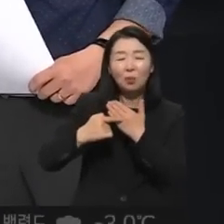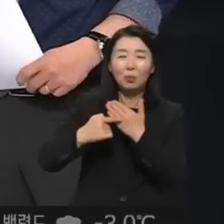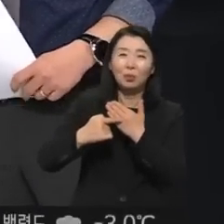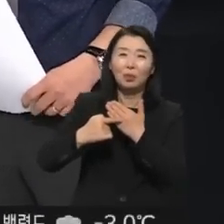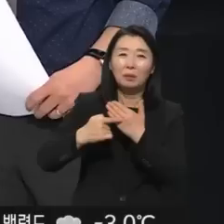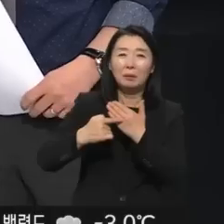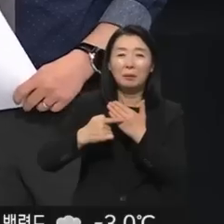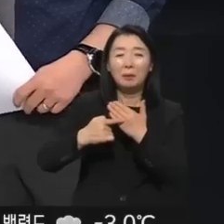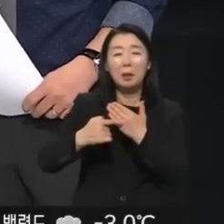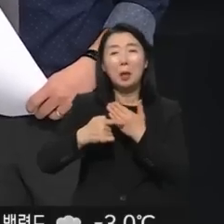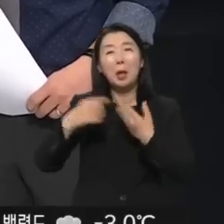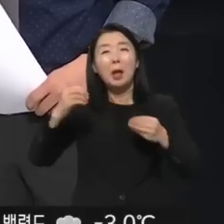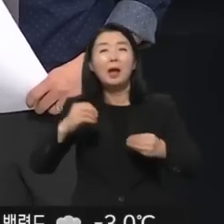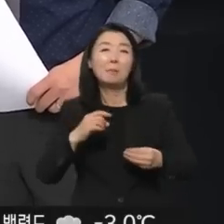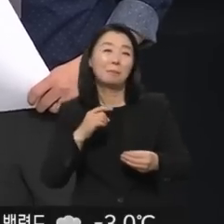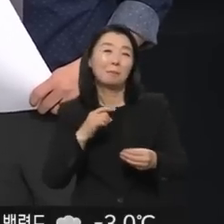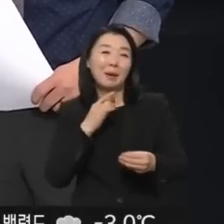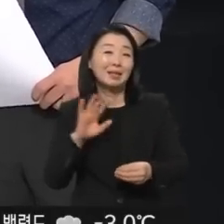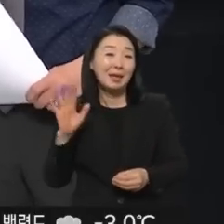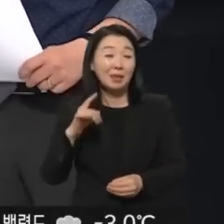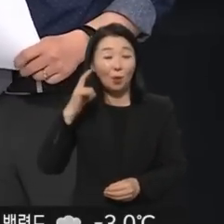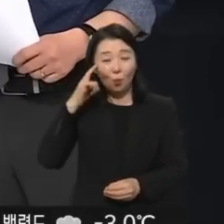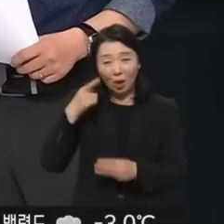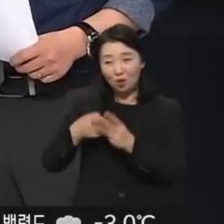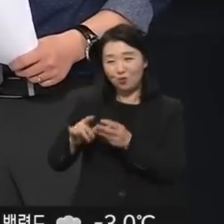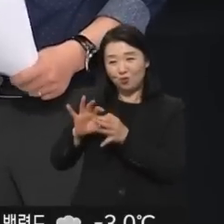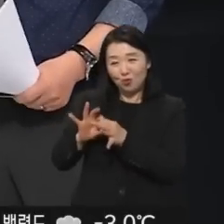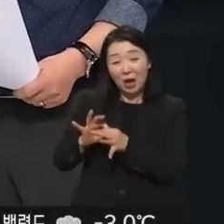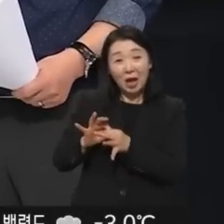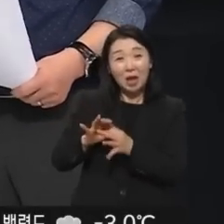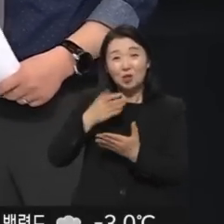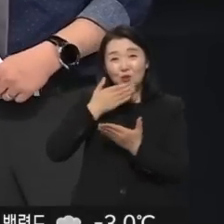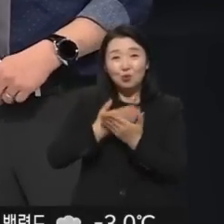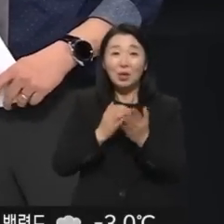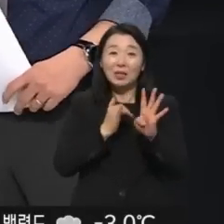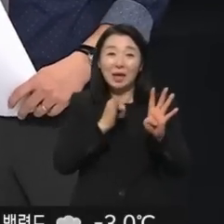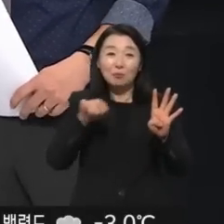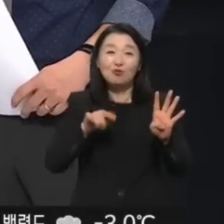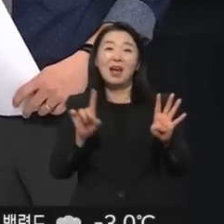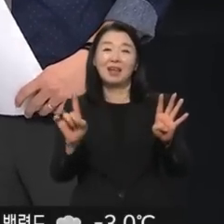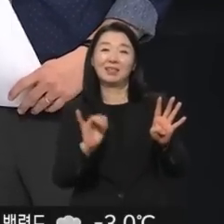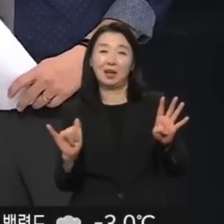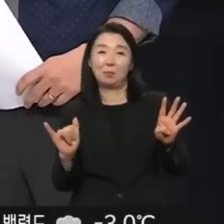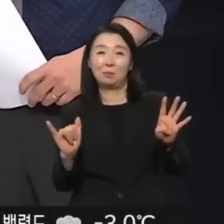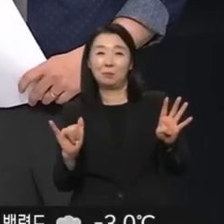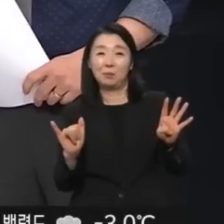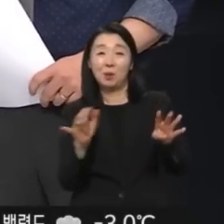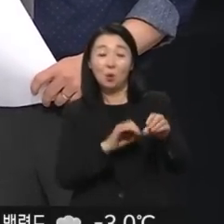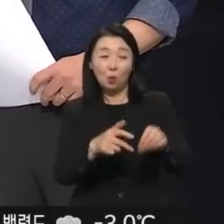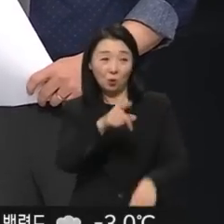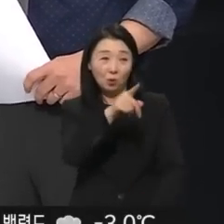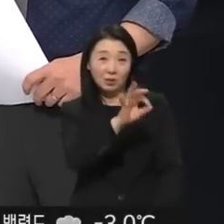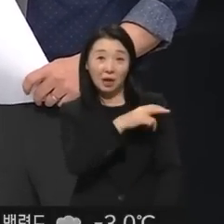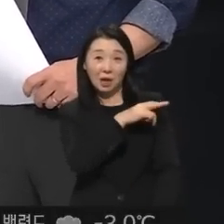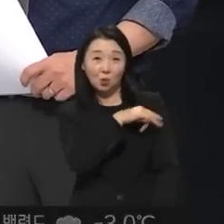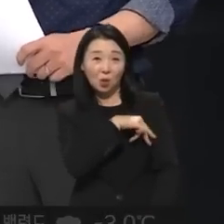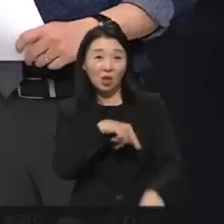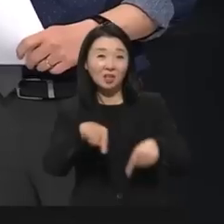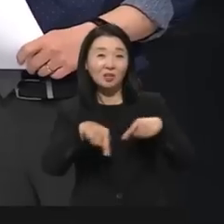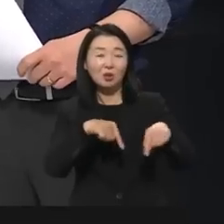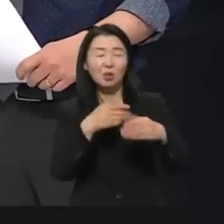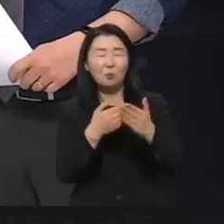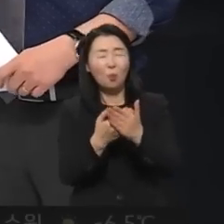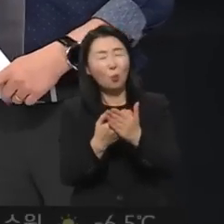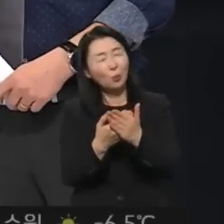않을 듯 싶습니다. 명색이 윤핵관 핵심 4인방 가운데 한 명이니 말입니다. 오히려 장 의원의 정책 위상이